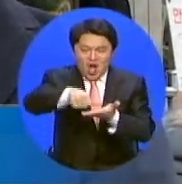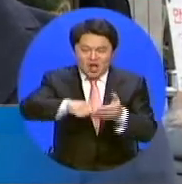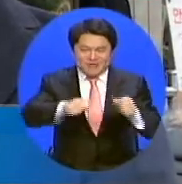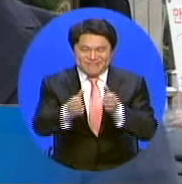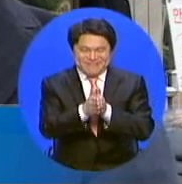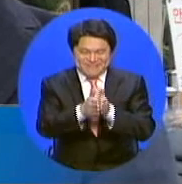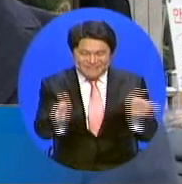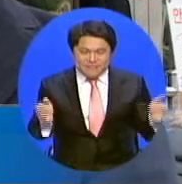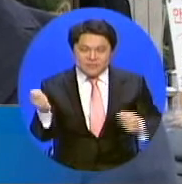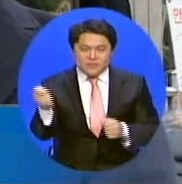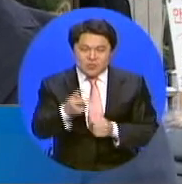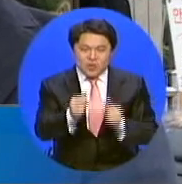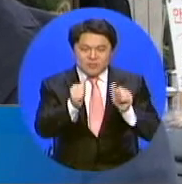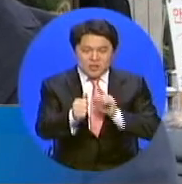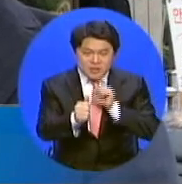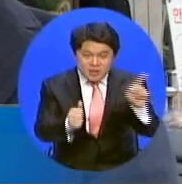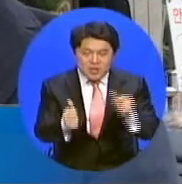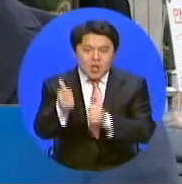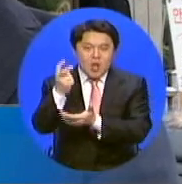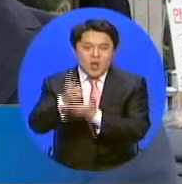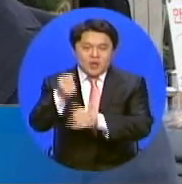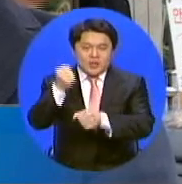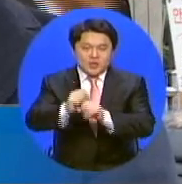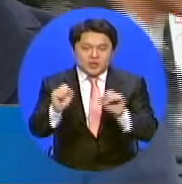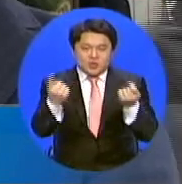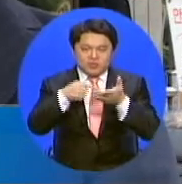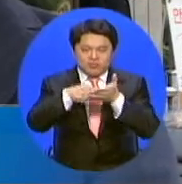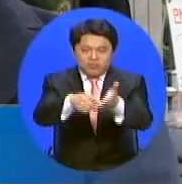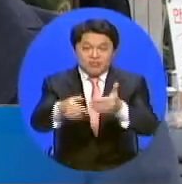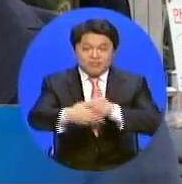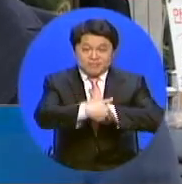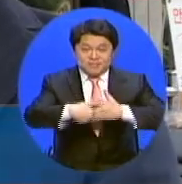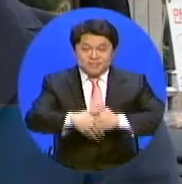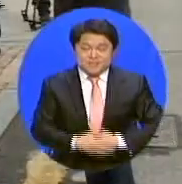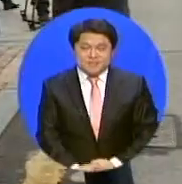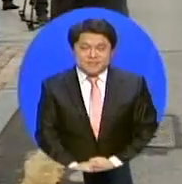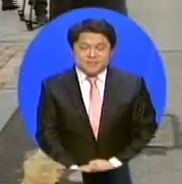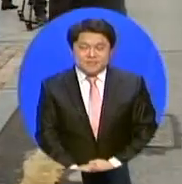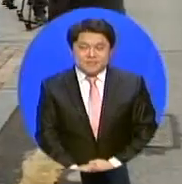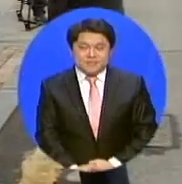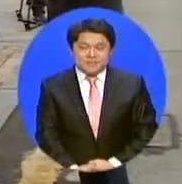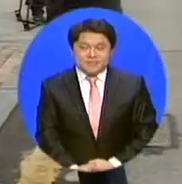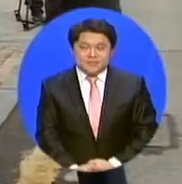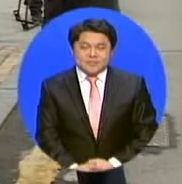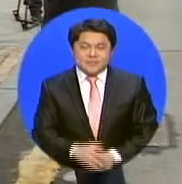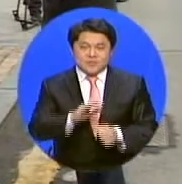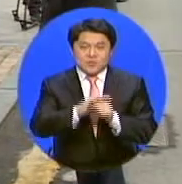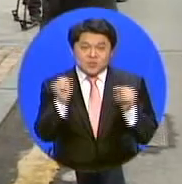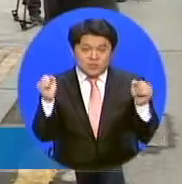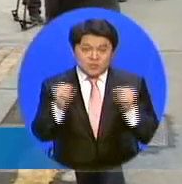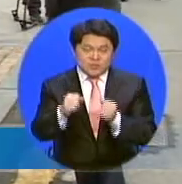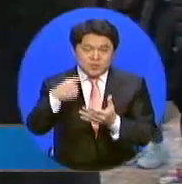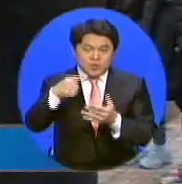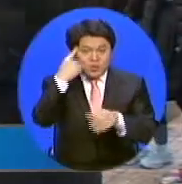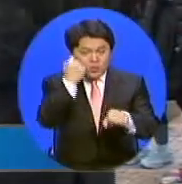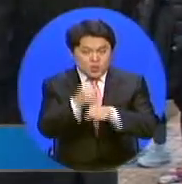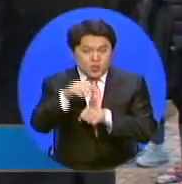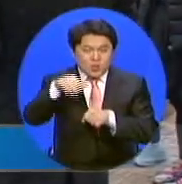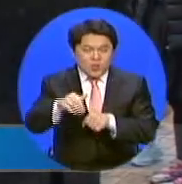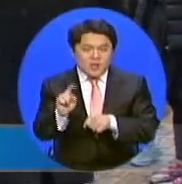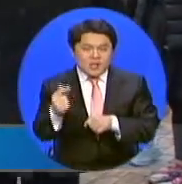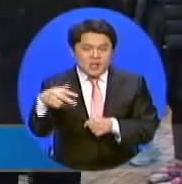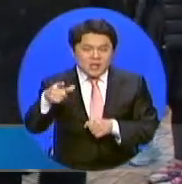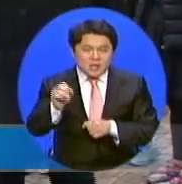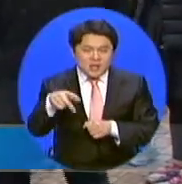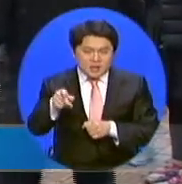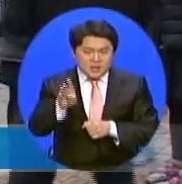만들었습니다. 그리고 소송과 입법을 동시에 진행할 계획입니다. 경북교육연구소 안상섭 이사장은